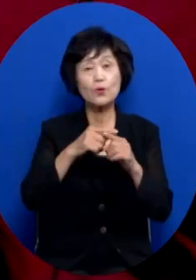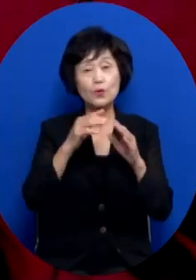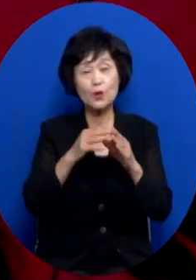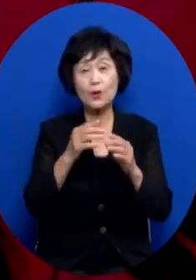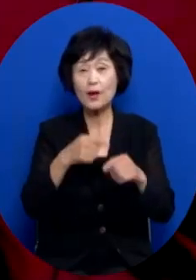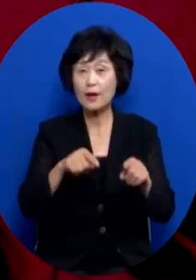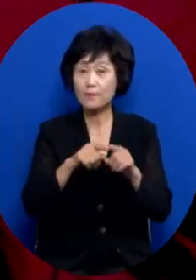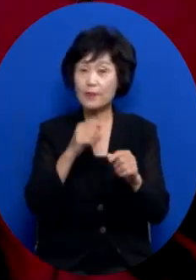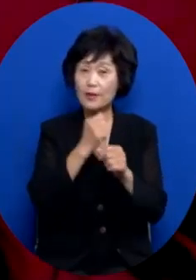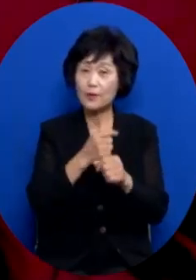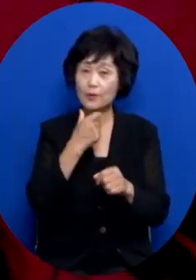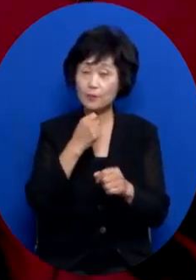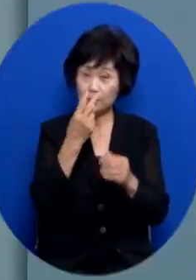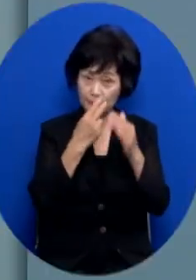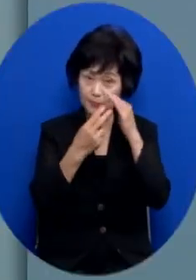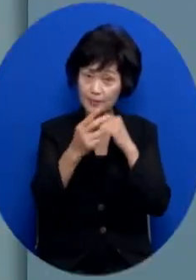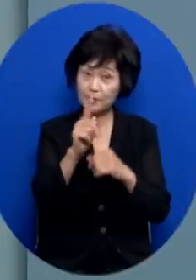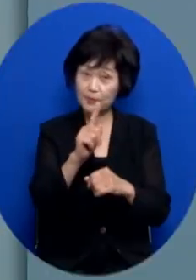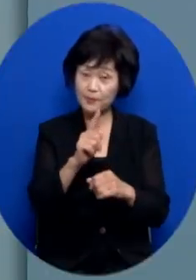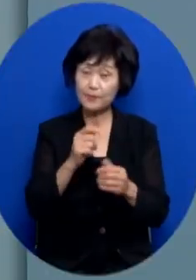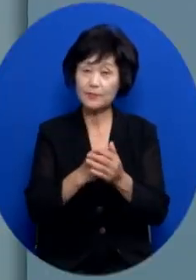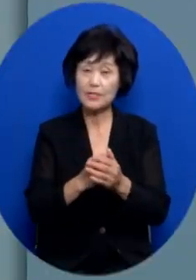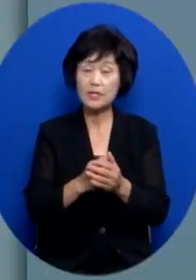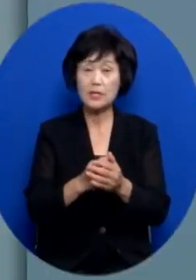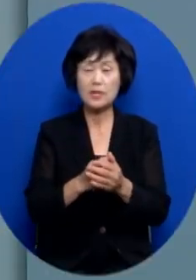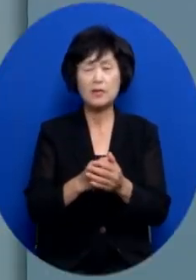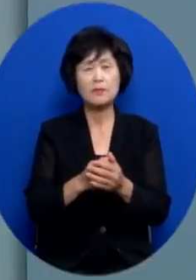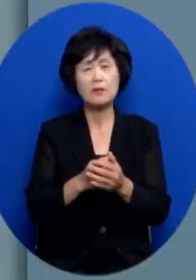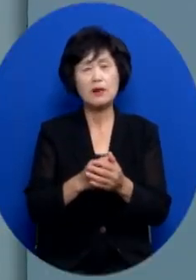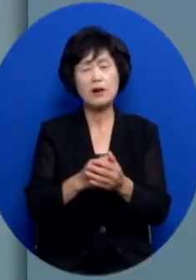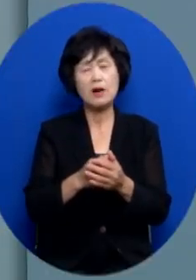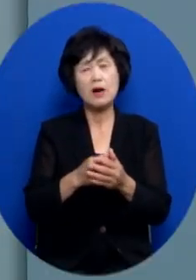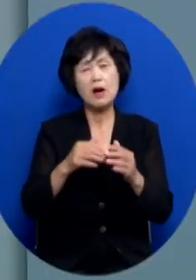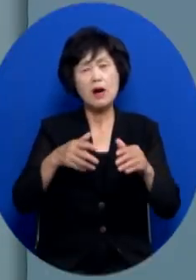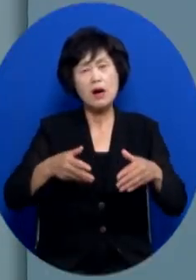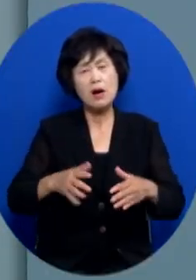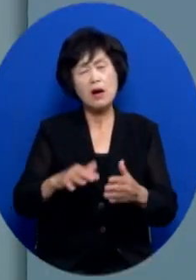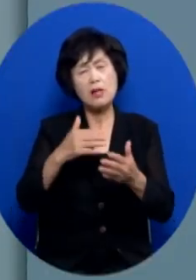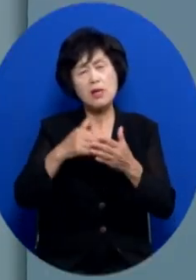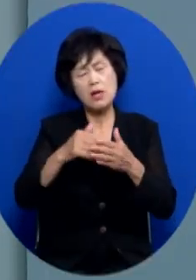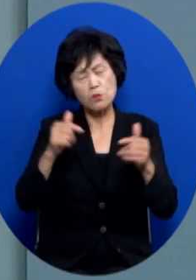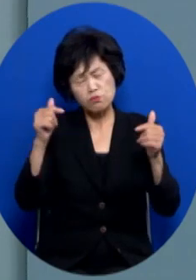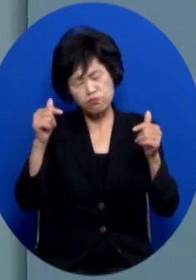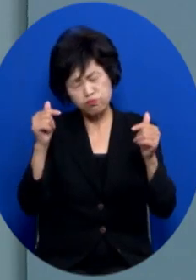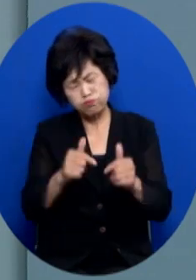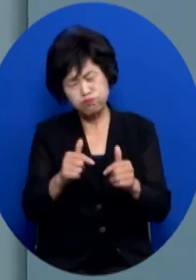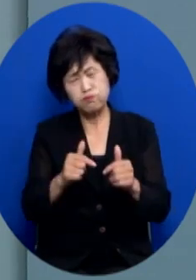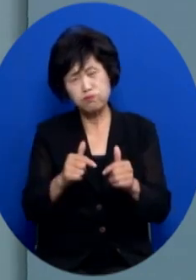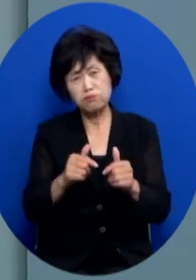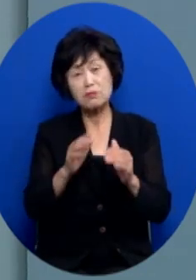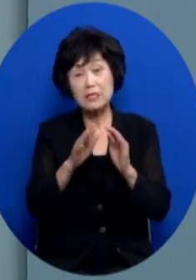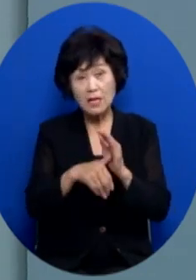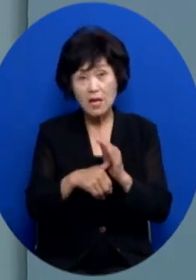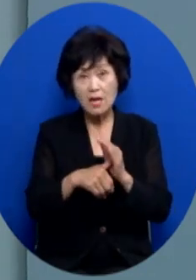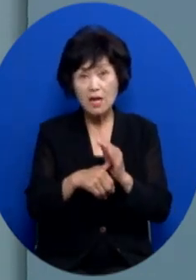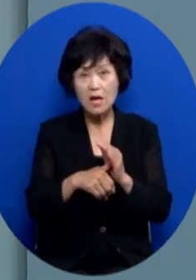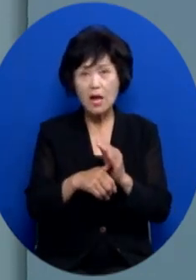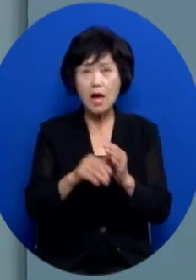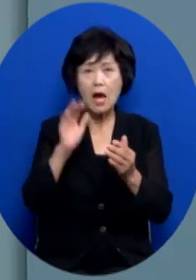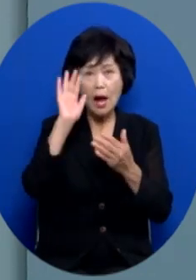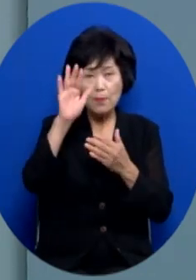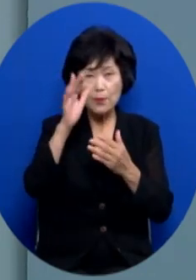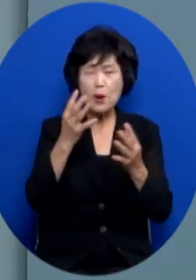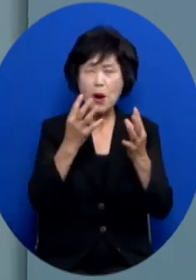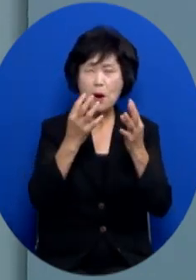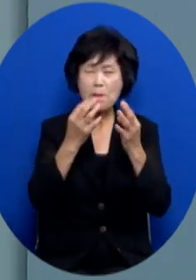이주민사역과관련하여한국교회에나누고싶은비전이있으신가요?우리는 현재인구감소라는위기의시대에살고있습니다 .필연적으로많은 이민자들이이